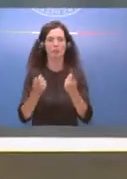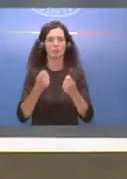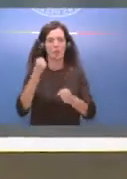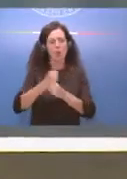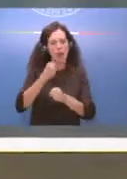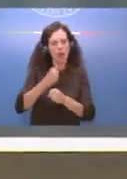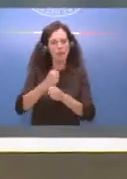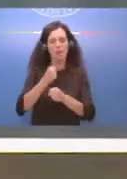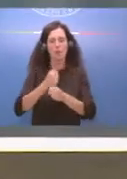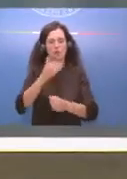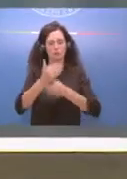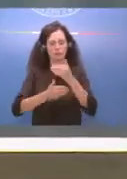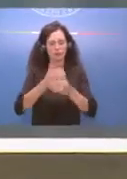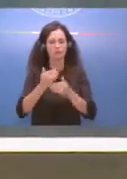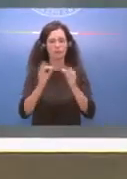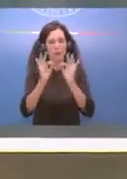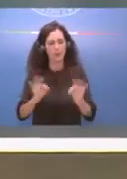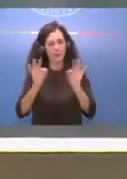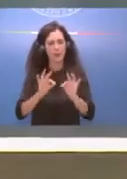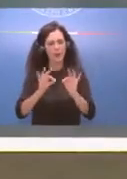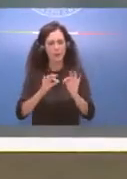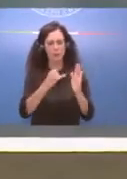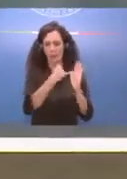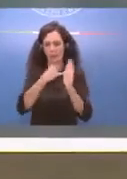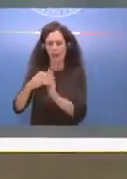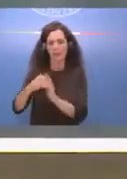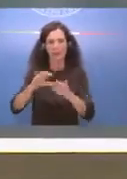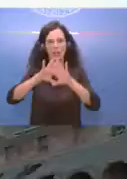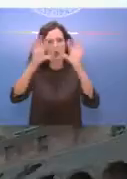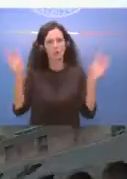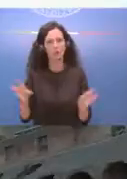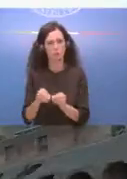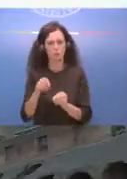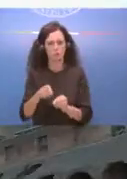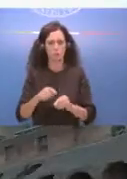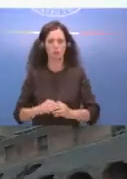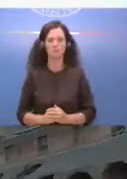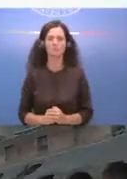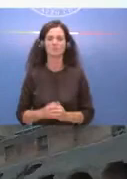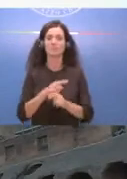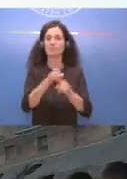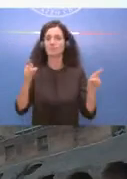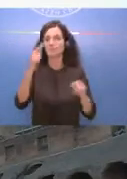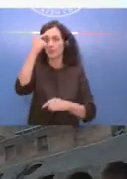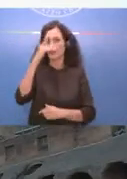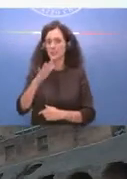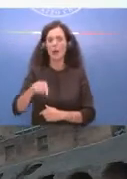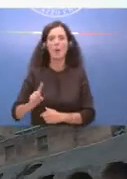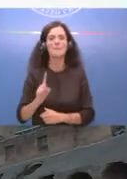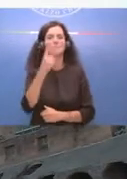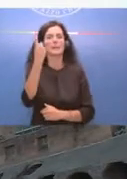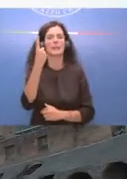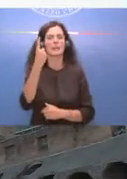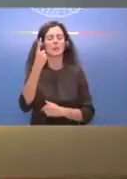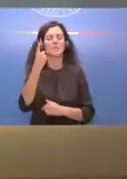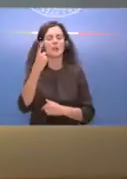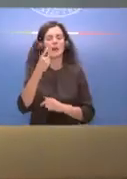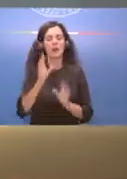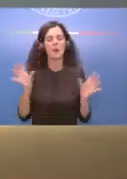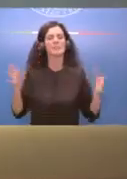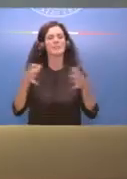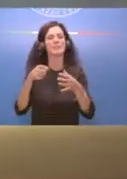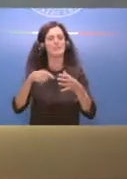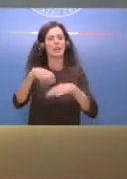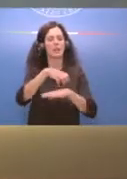della dichiarazione finale come sapete questa è la prima ministeriale della cultura nella storia del